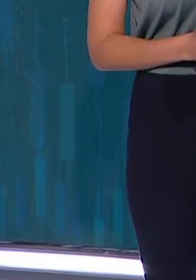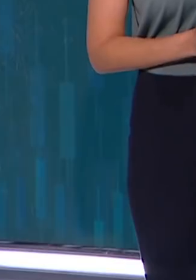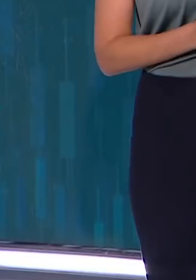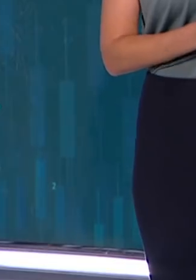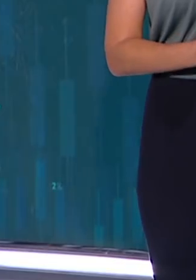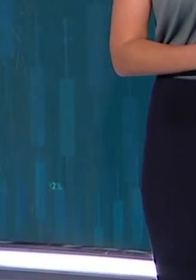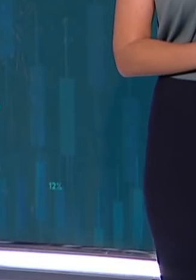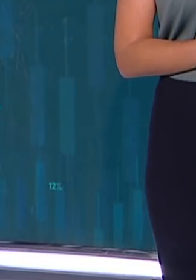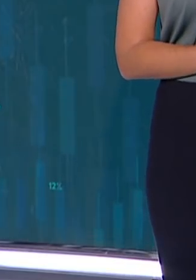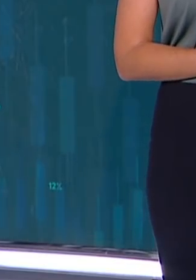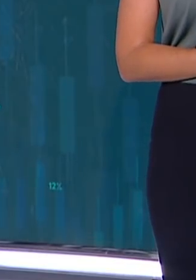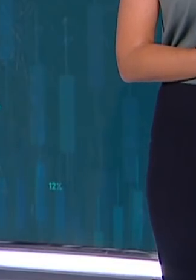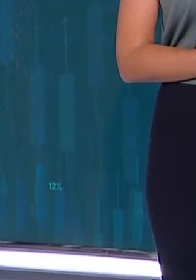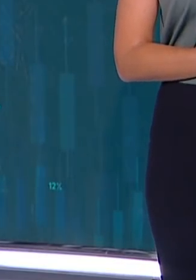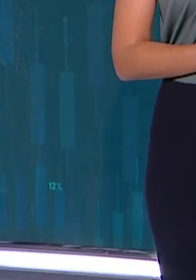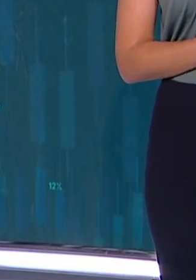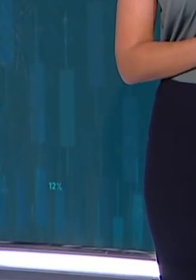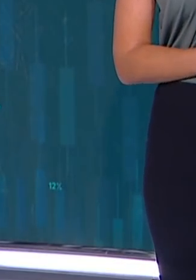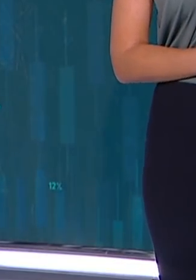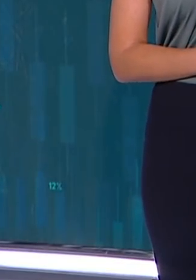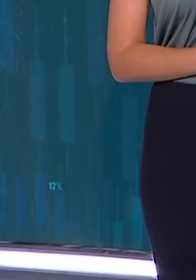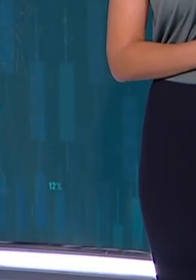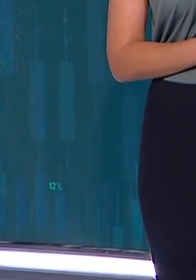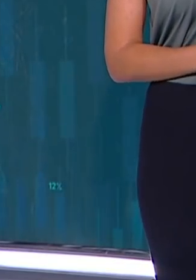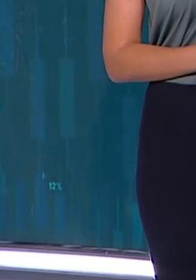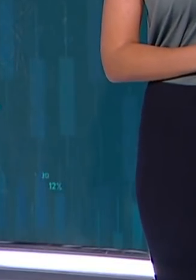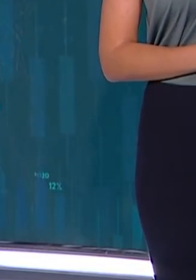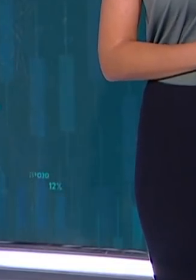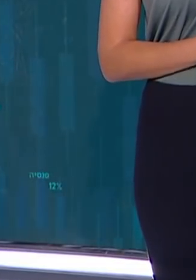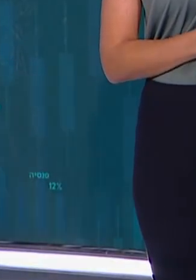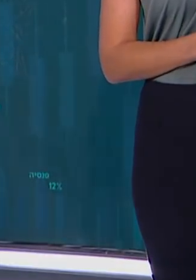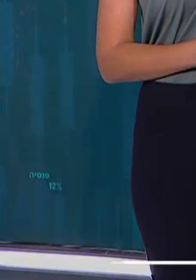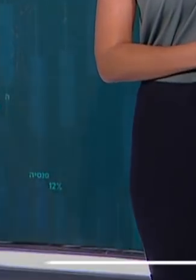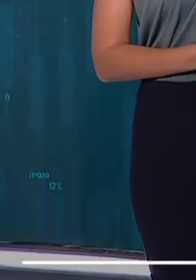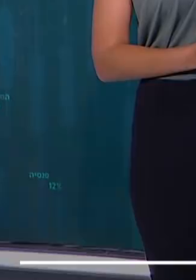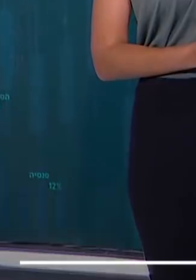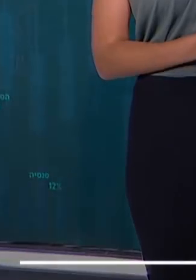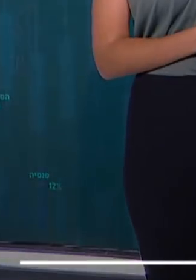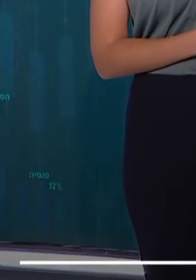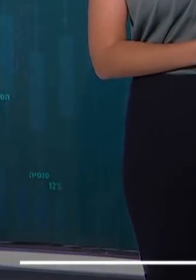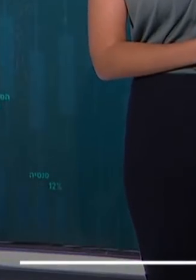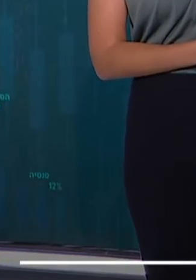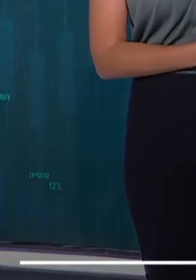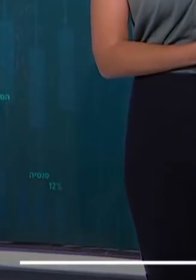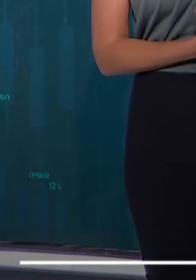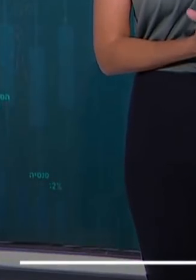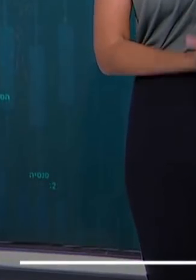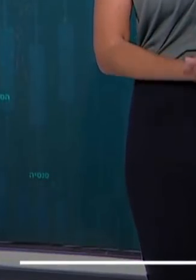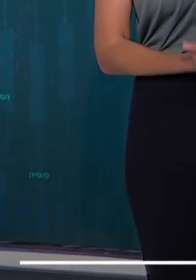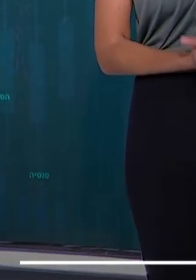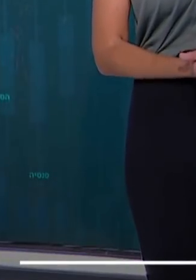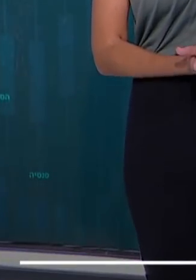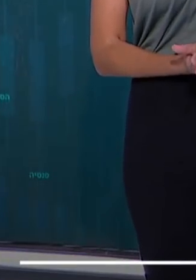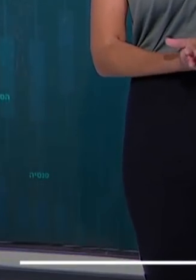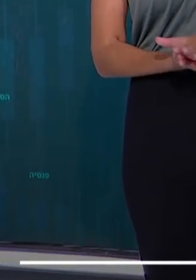ביחס לתוצאות שהוא ישיג בתקופה הקרובה. הערב בתוכנית יהיה איתנו נגיד בנק ישראל פרופסור אמיר ירון לשיחה על מחירי הדיור